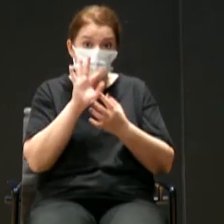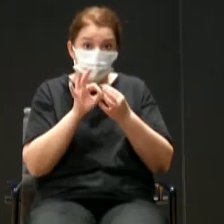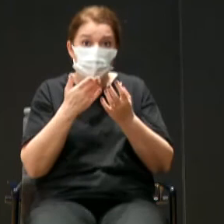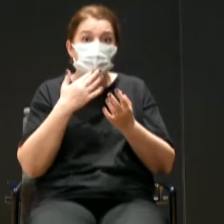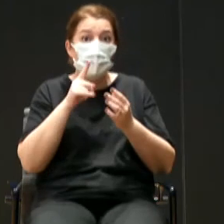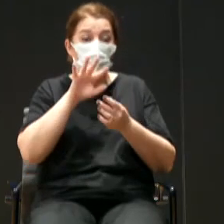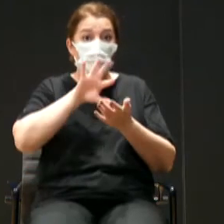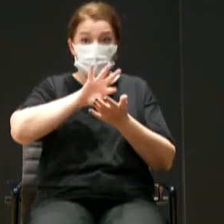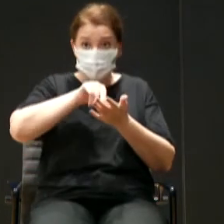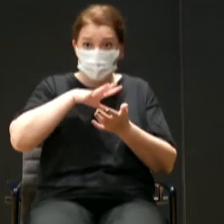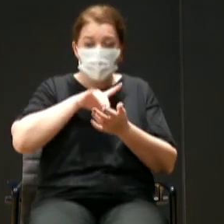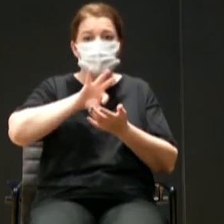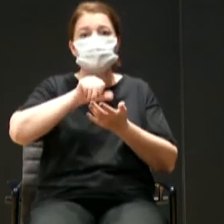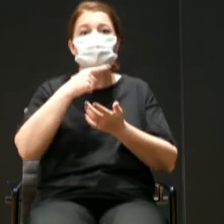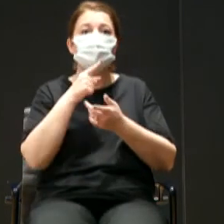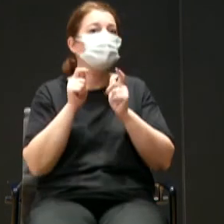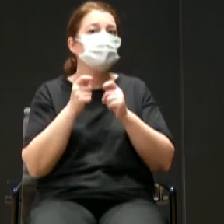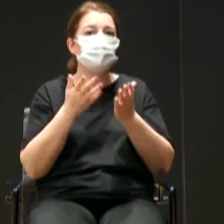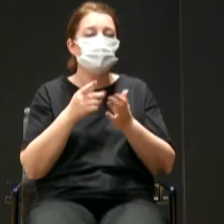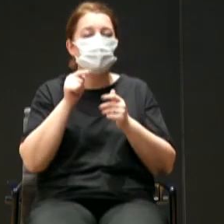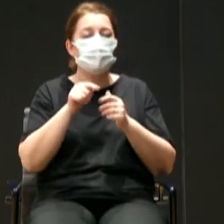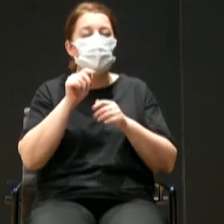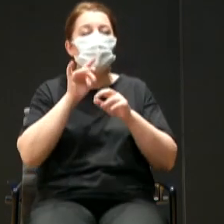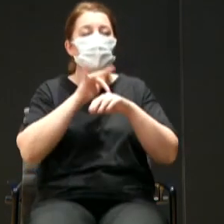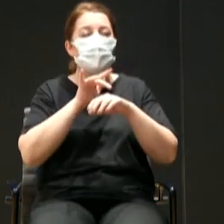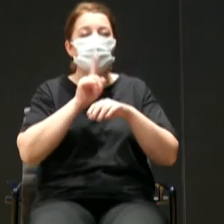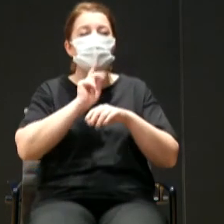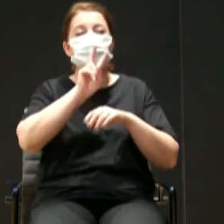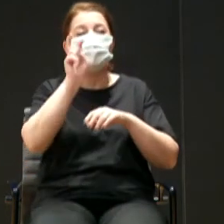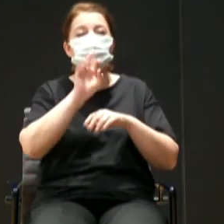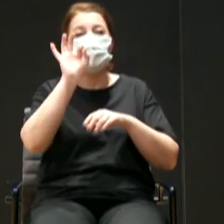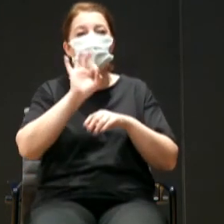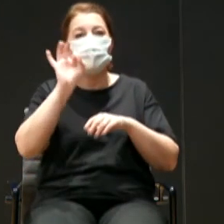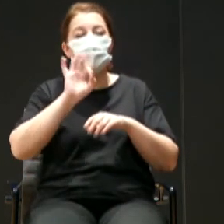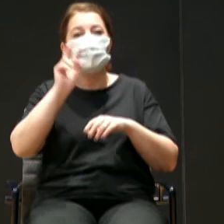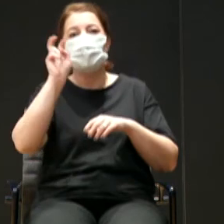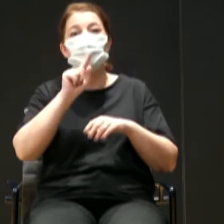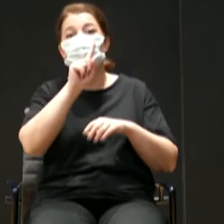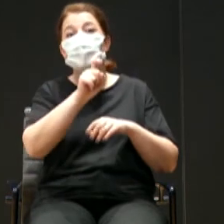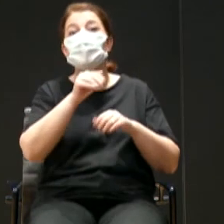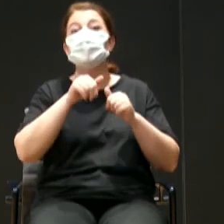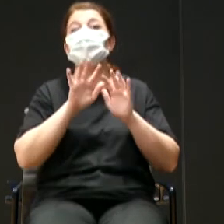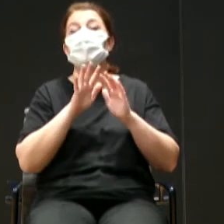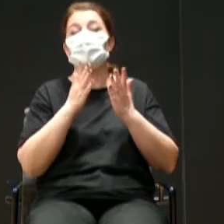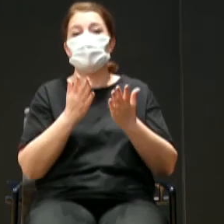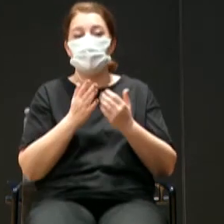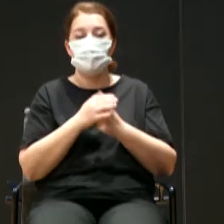ben? Yani bu ülkenin 128 milyar dolarını sormayacağız mı? Ya